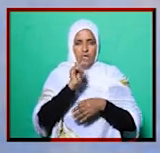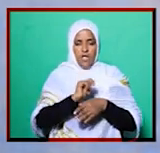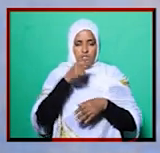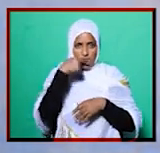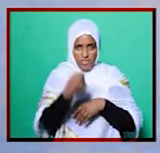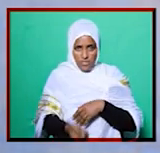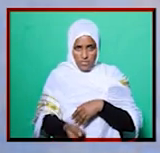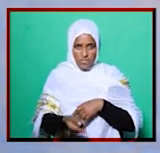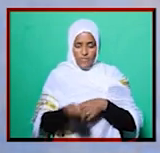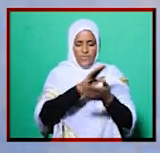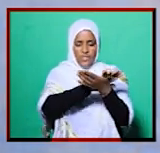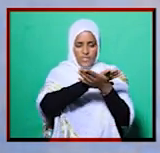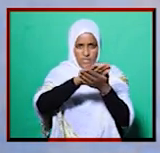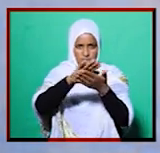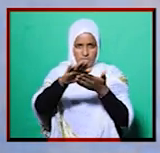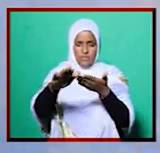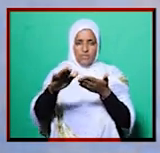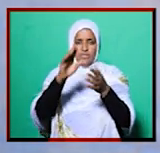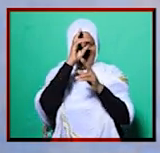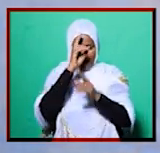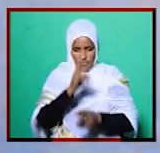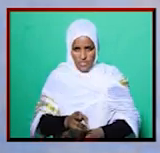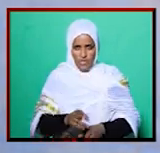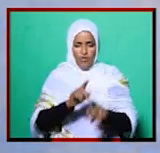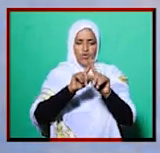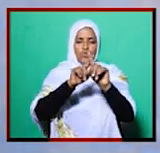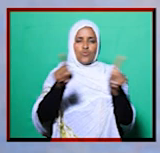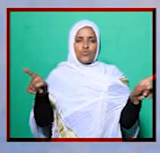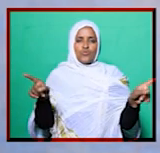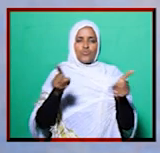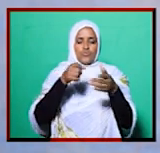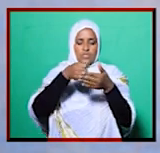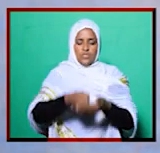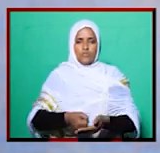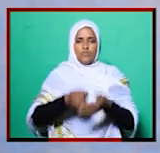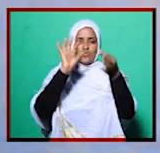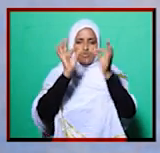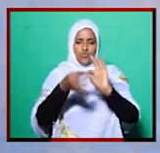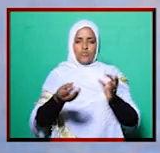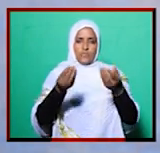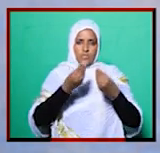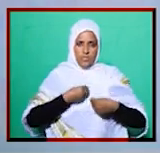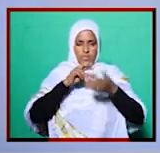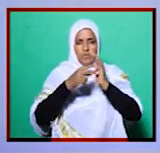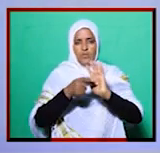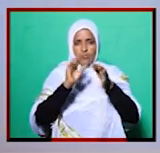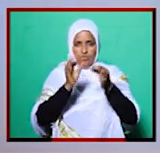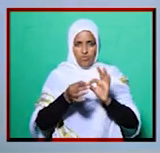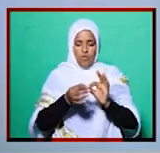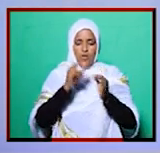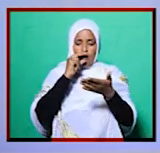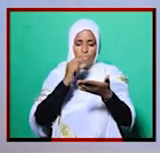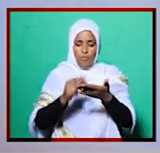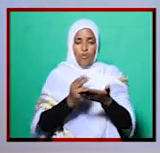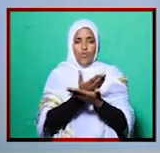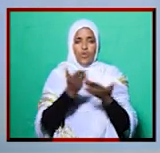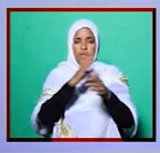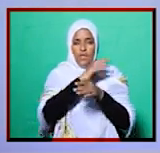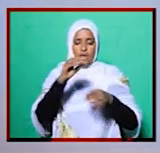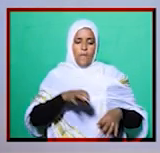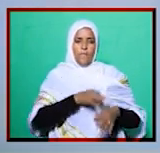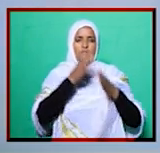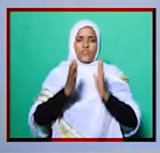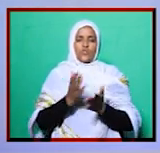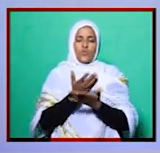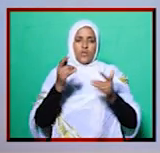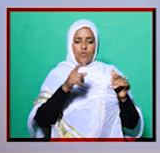ስንል ንጽሕት፣ ክብርት፣ ልዩ፣ ጽንዕት የሚለውን ትርጓሜ እንሰጣታለን ማለት ነው። በጎ ነገርና